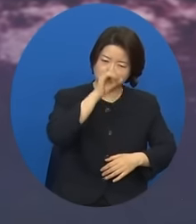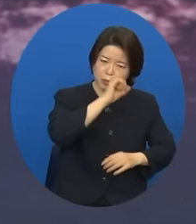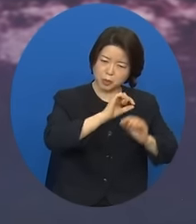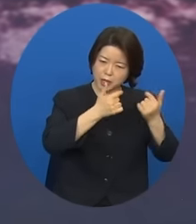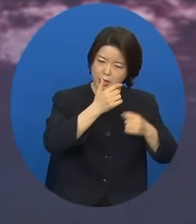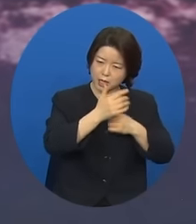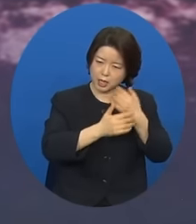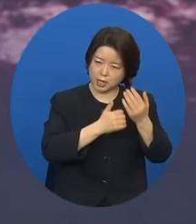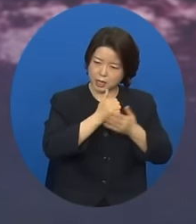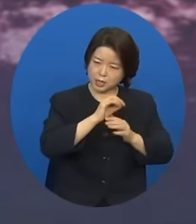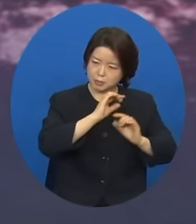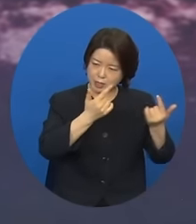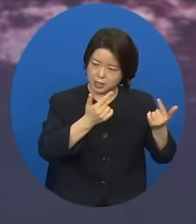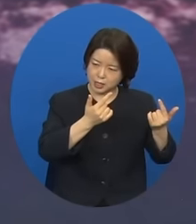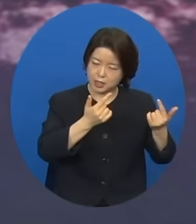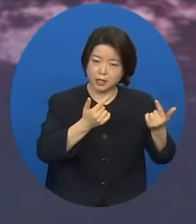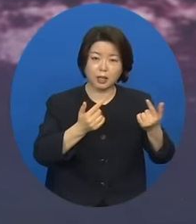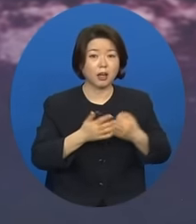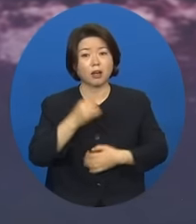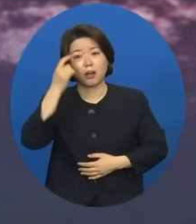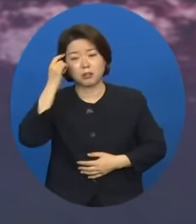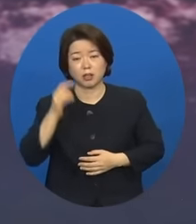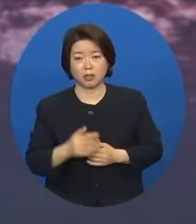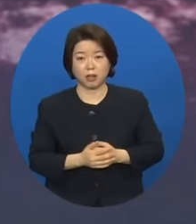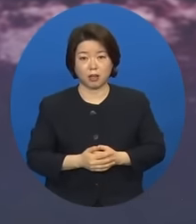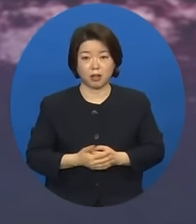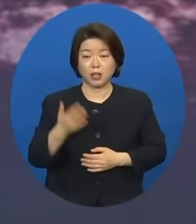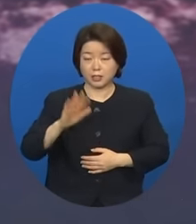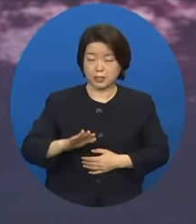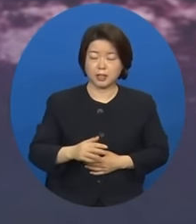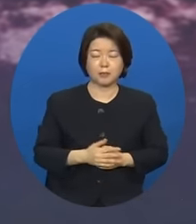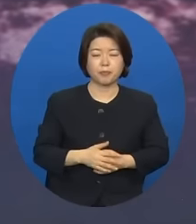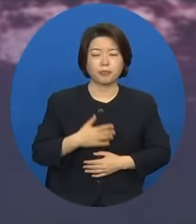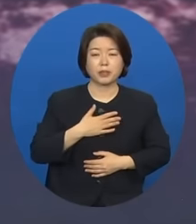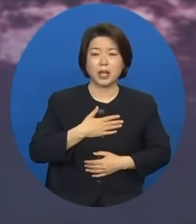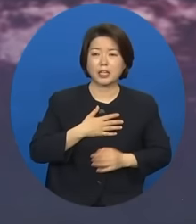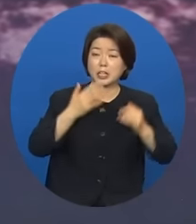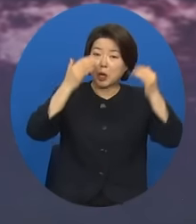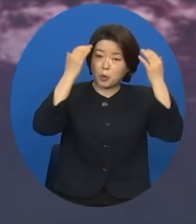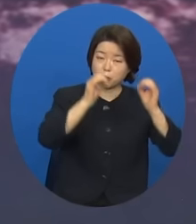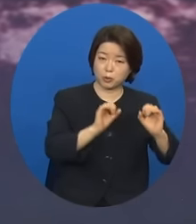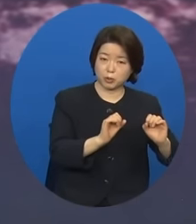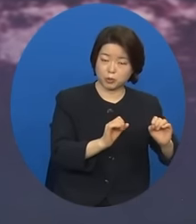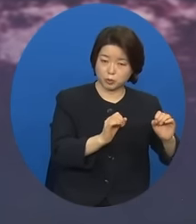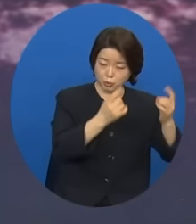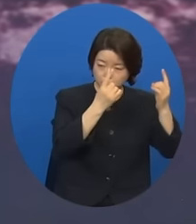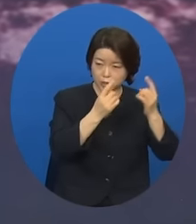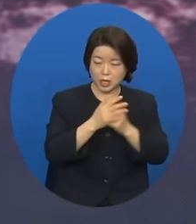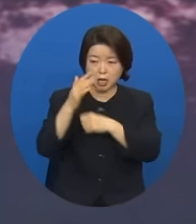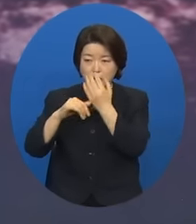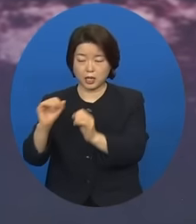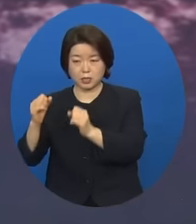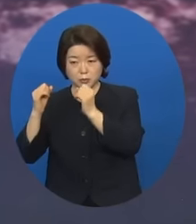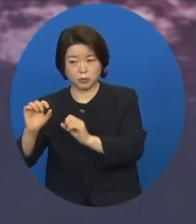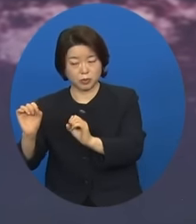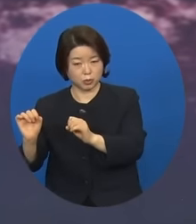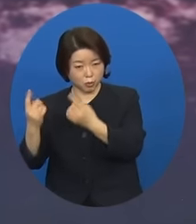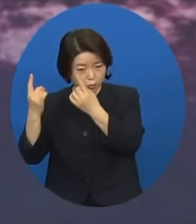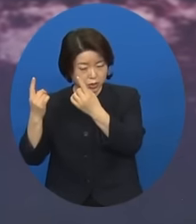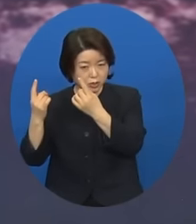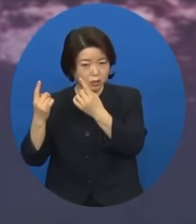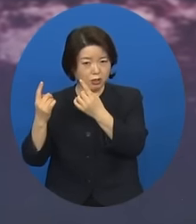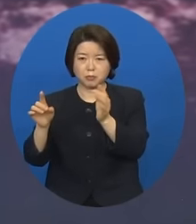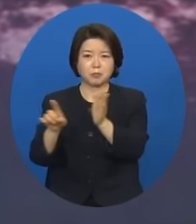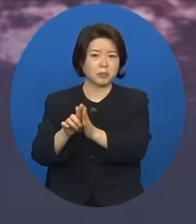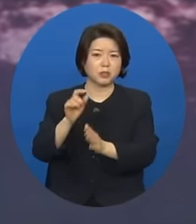얘기합니다 결론을 나는 고통에 존재한다는 것과 하나님이 존재한다는 것을 동시에 믿을 수 없었다 근데